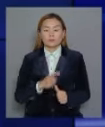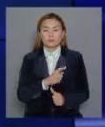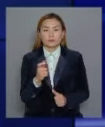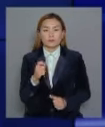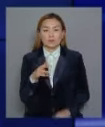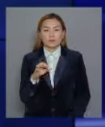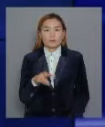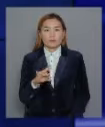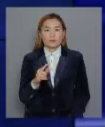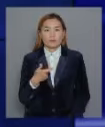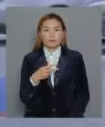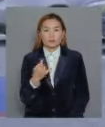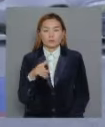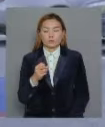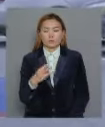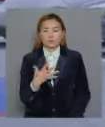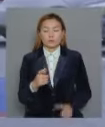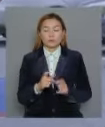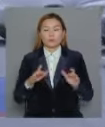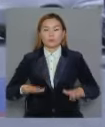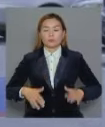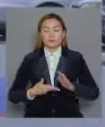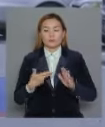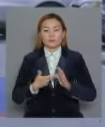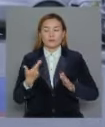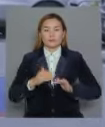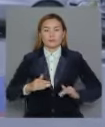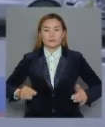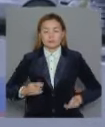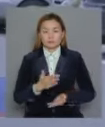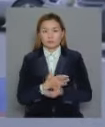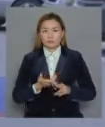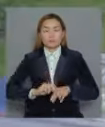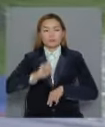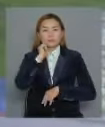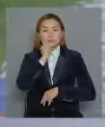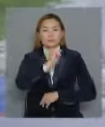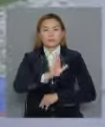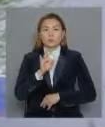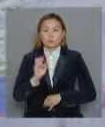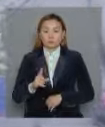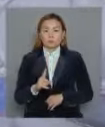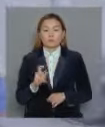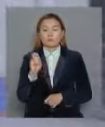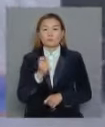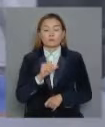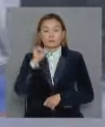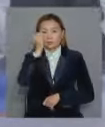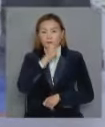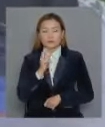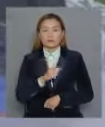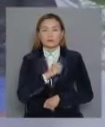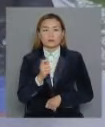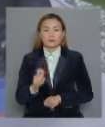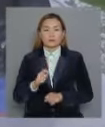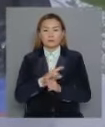Хамит Ерғалиев атындағы нөмірі 35-ші мектептің 8-ші сынып оқушылары. Ата әжелері немерелеріне сұрапыл соғыс жылдарында әскери